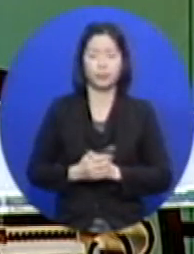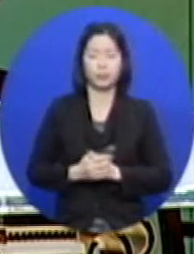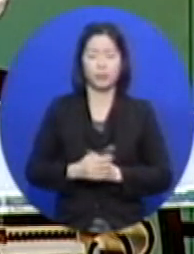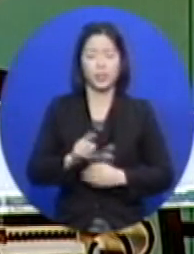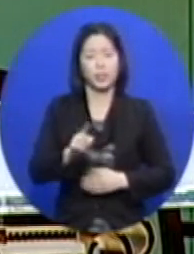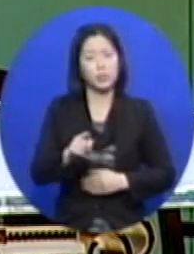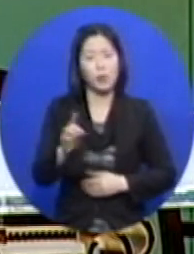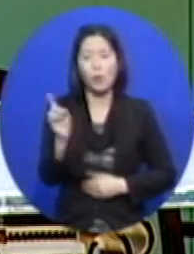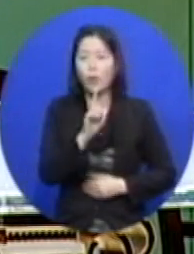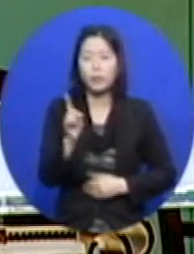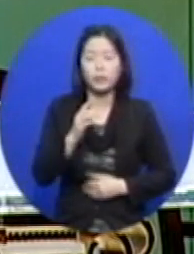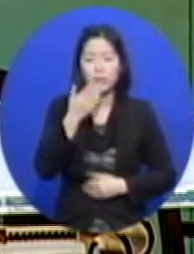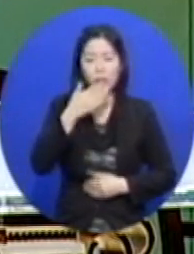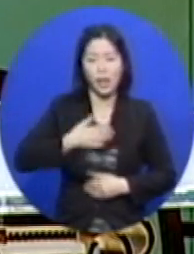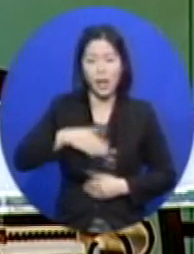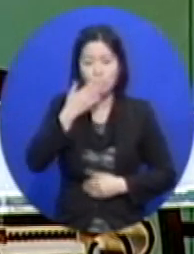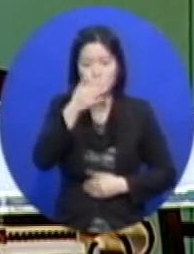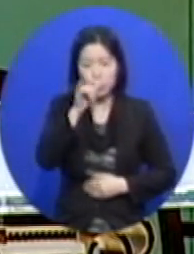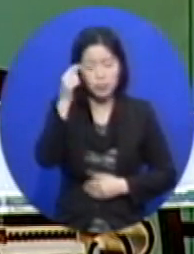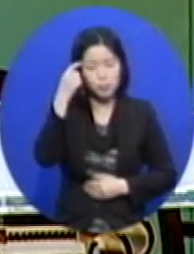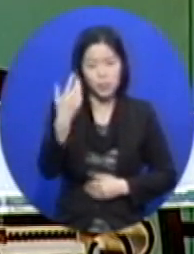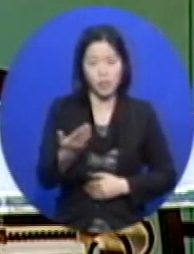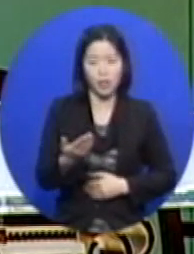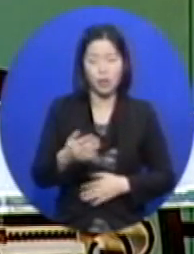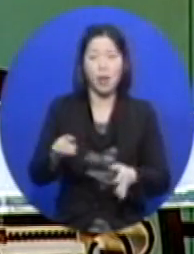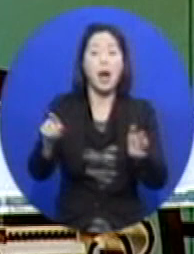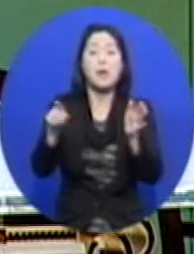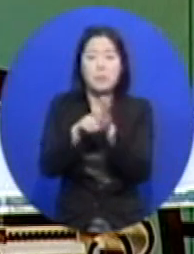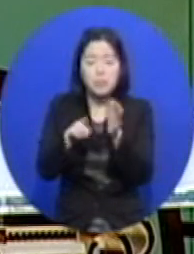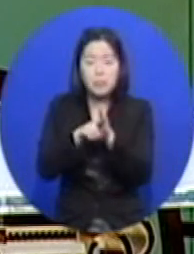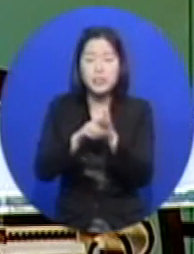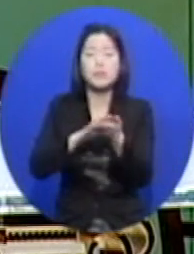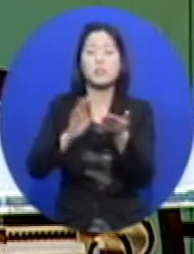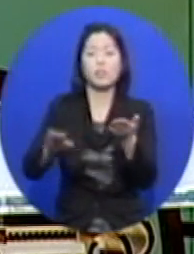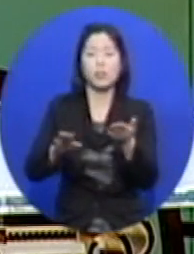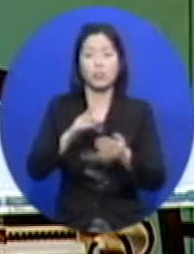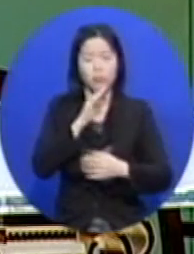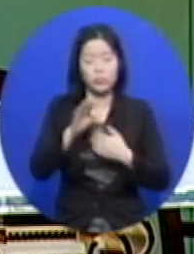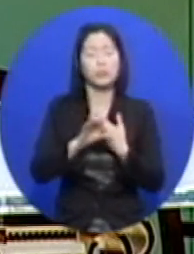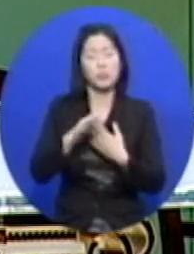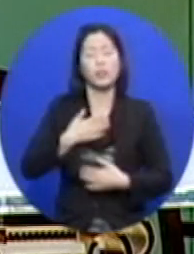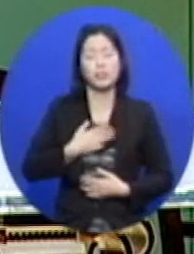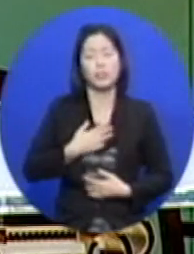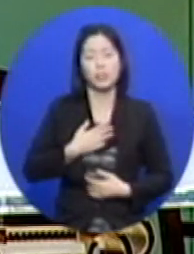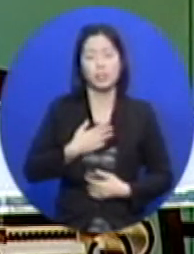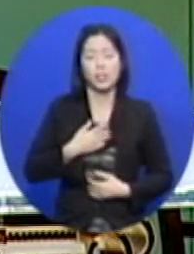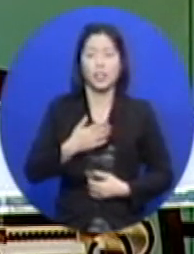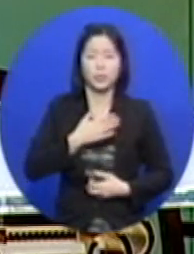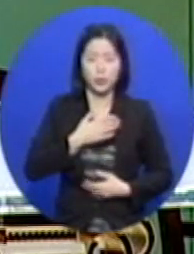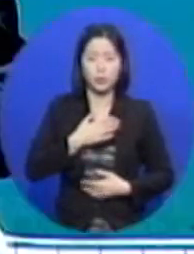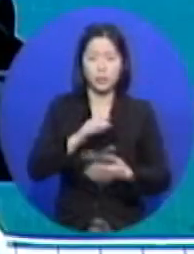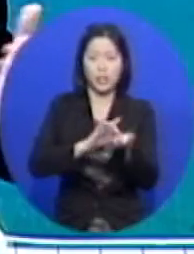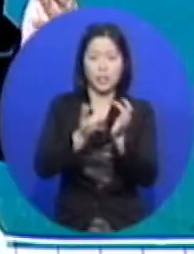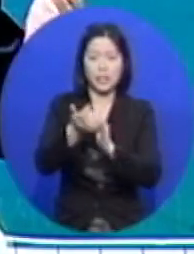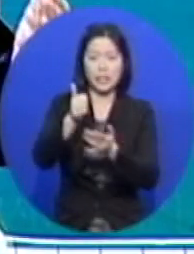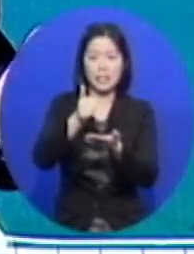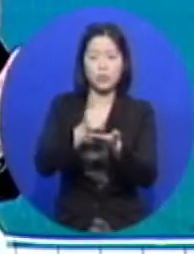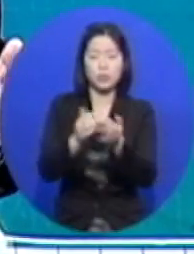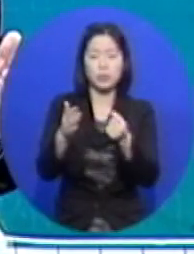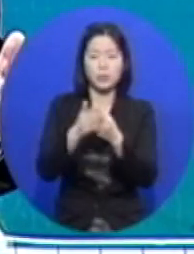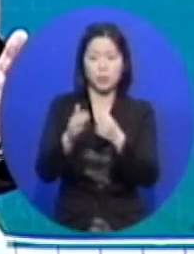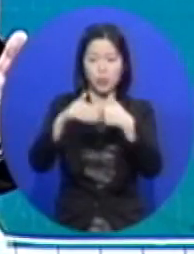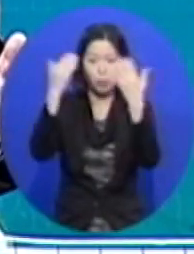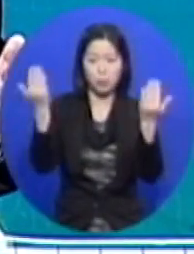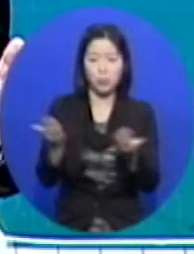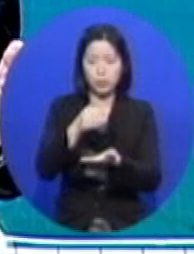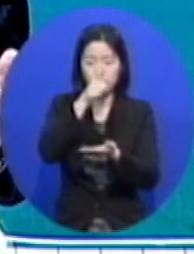그걸 어떻게 알 수 있나 남 있습니다 그러면 않은 거지요 뭐 저는 예수님 때문에 제모 얻은 제가 3